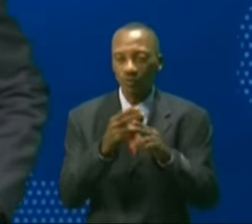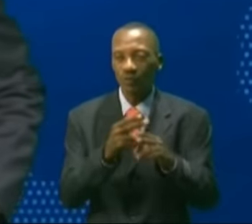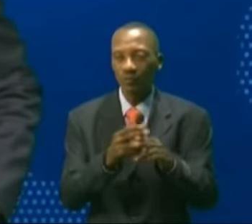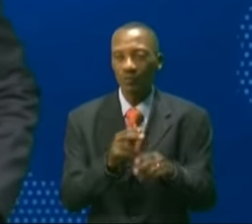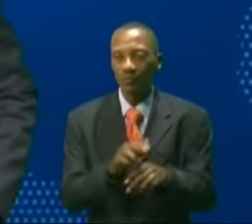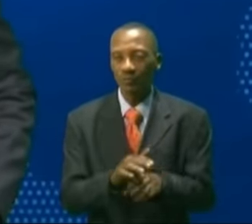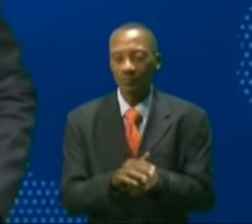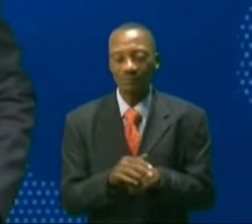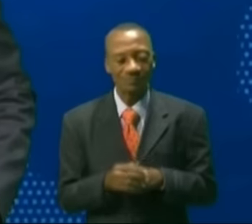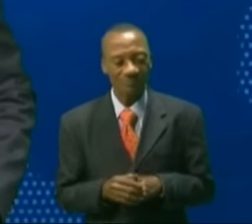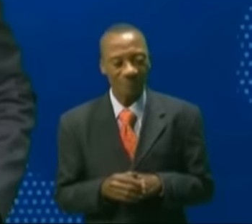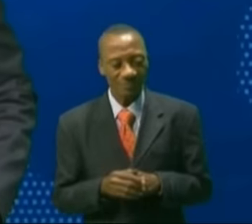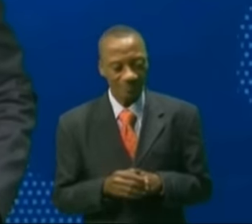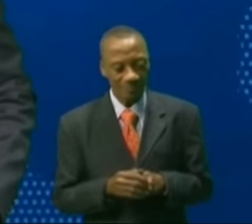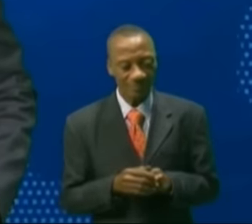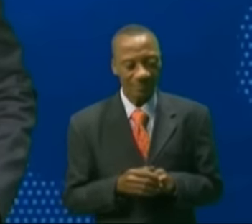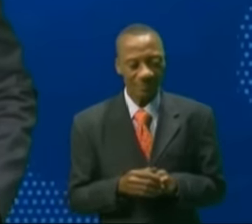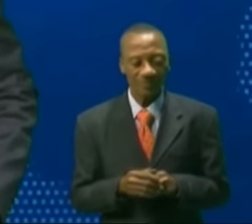Enfin, ordonnance numéro